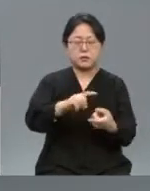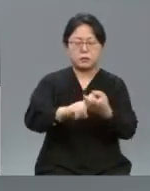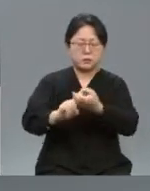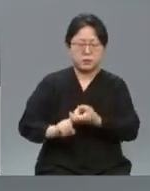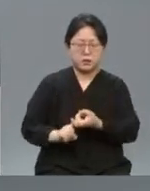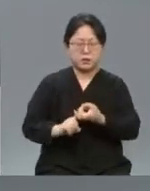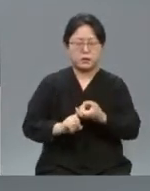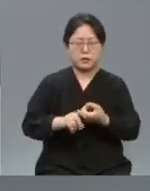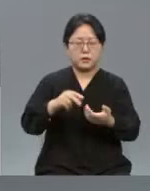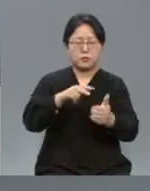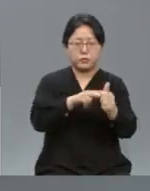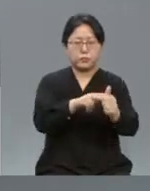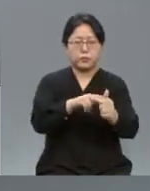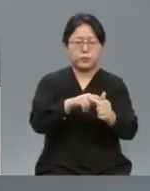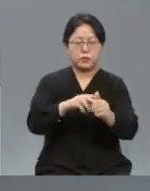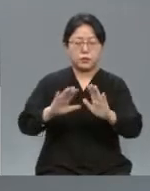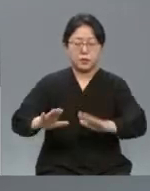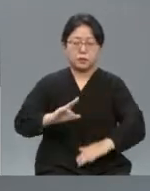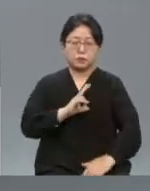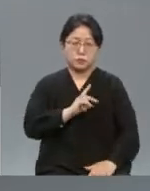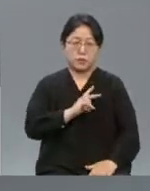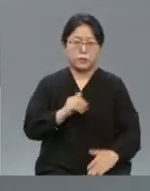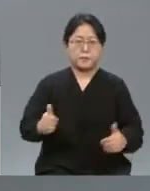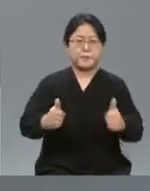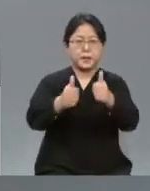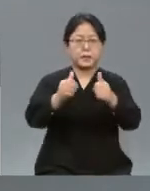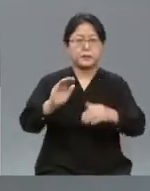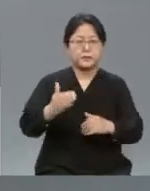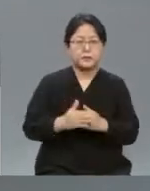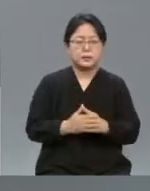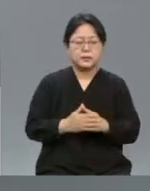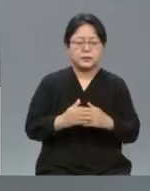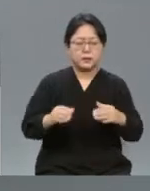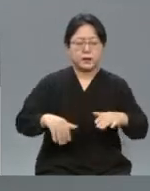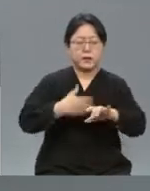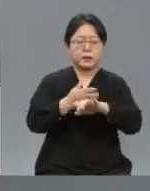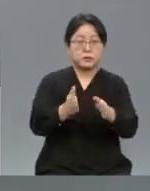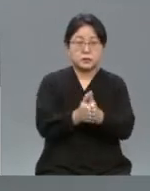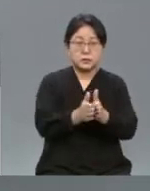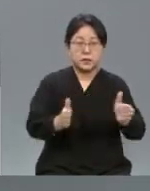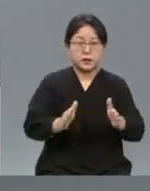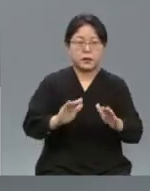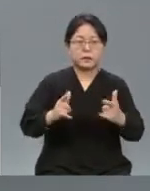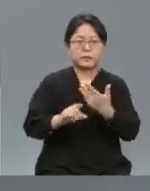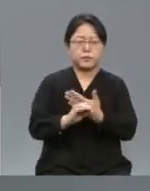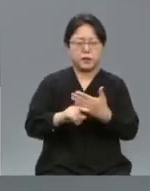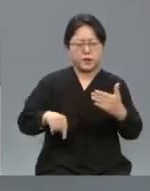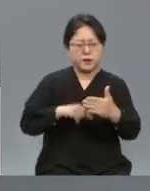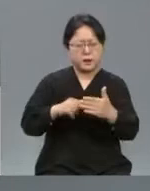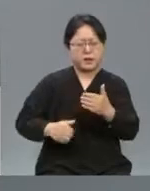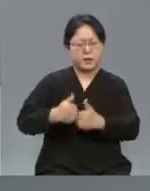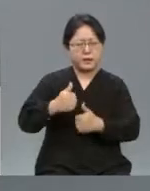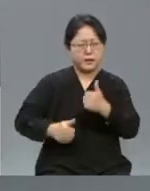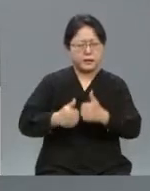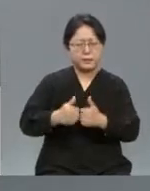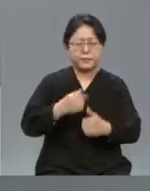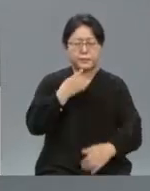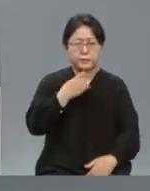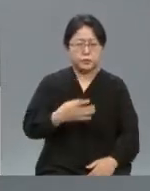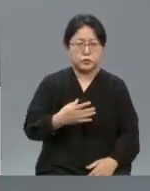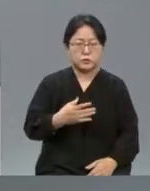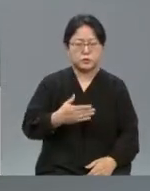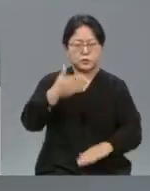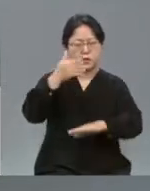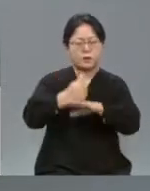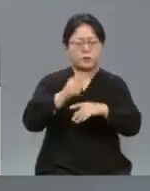현역 의원과 권리 당원이 맛보게 되는데요 개혁의 물고 같을지 아니면 내부 경쟁 에 그칠 지 경선